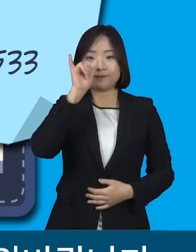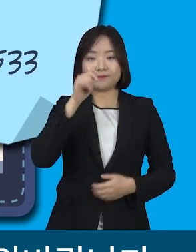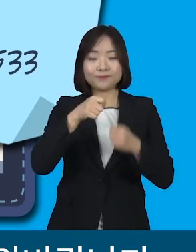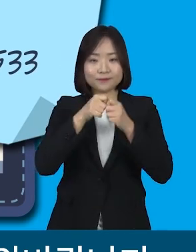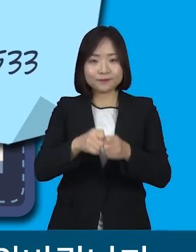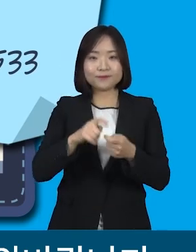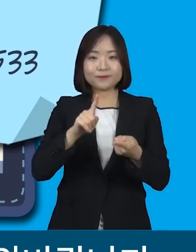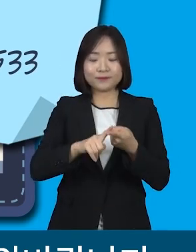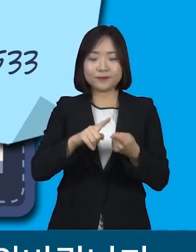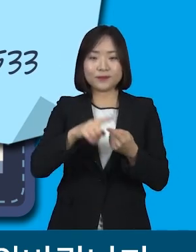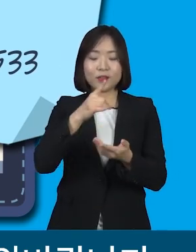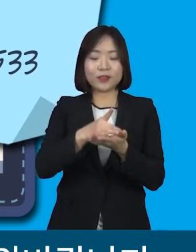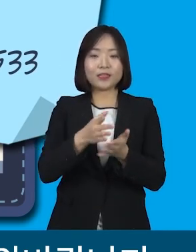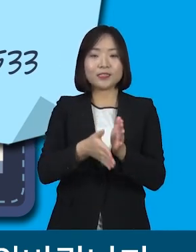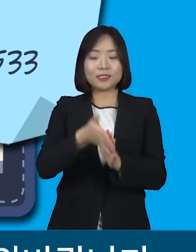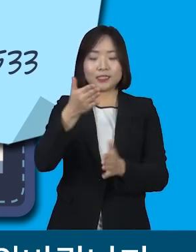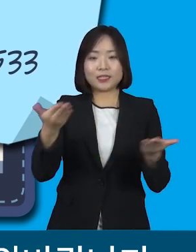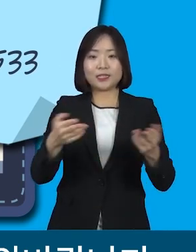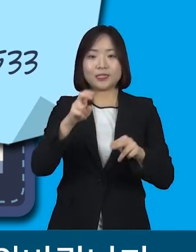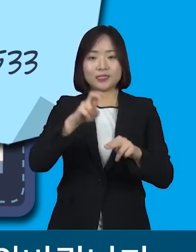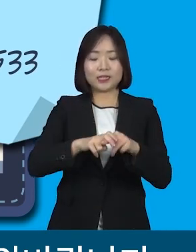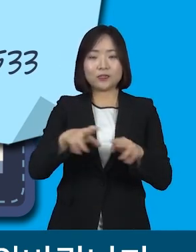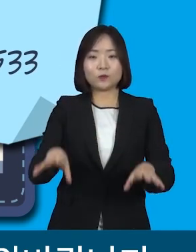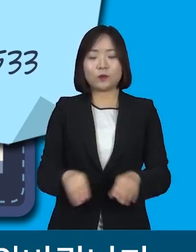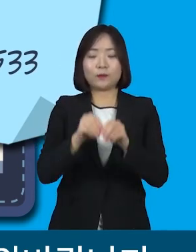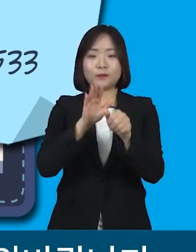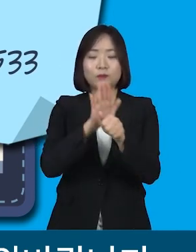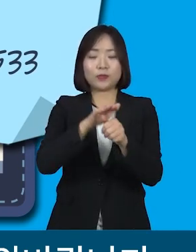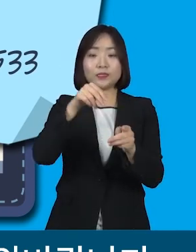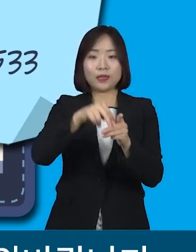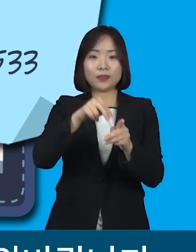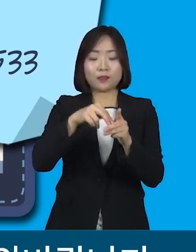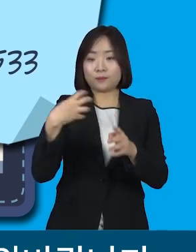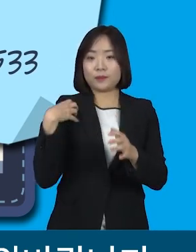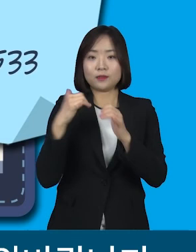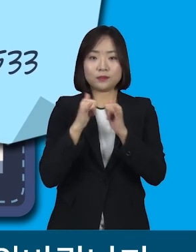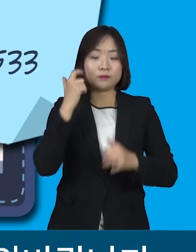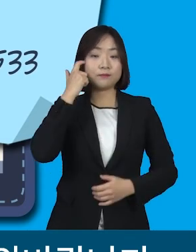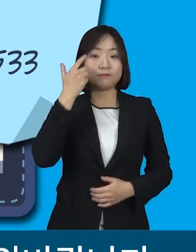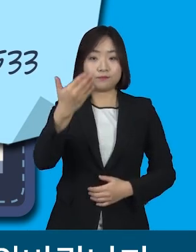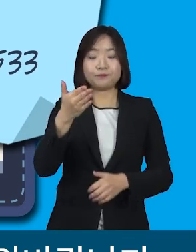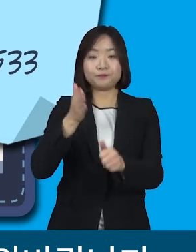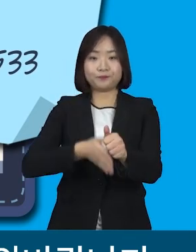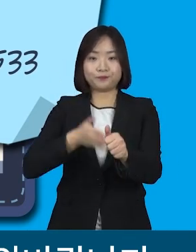자세한 사항은 천안시 일자리 종합지원센터 채용 지원 담당자에게 문의 바랍니다.